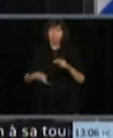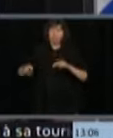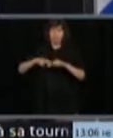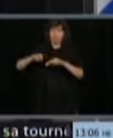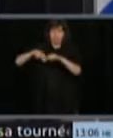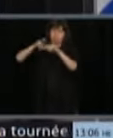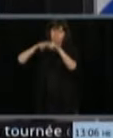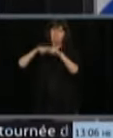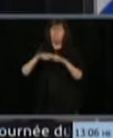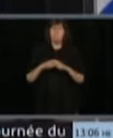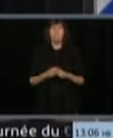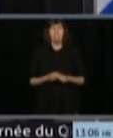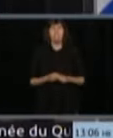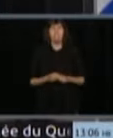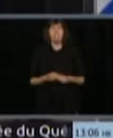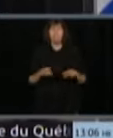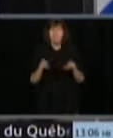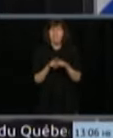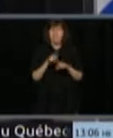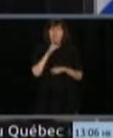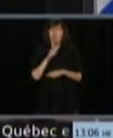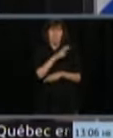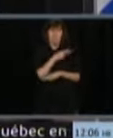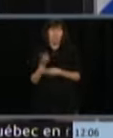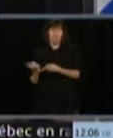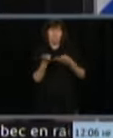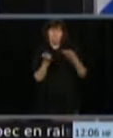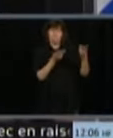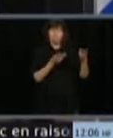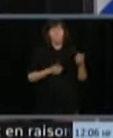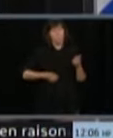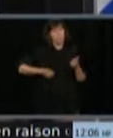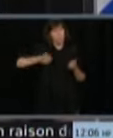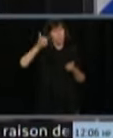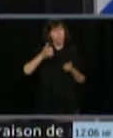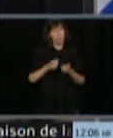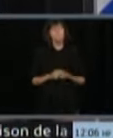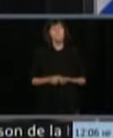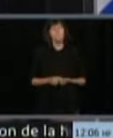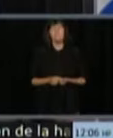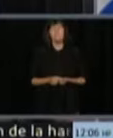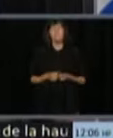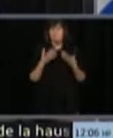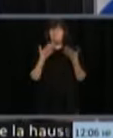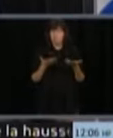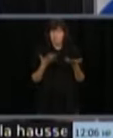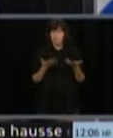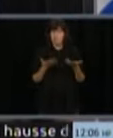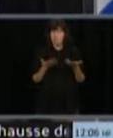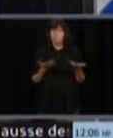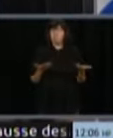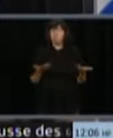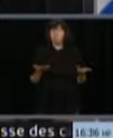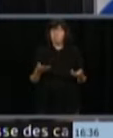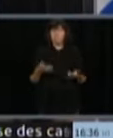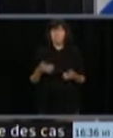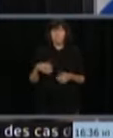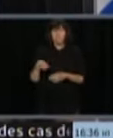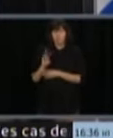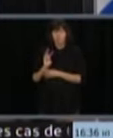des hospitalisations. Pour l'instant, les hospitalisations sont passés de 60 à 80 quelques,